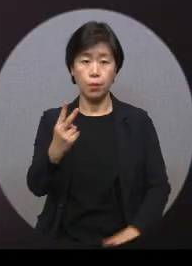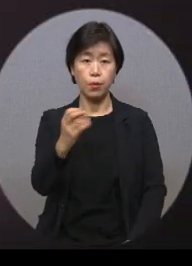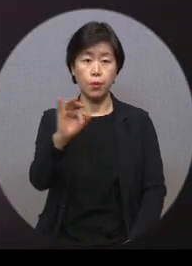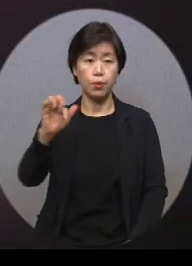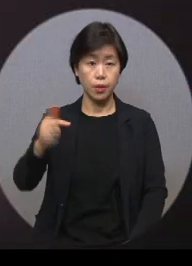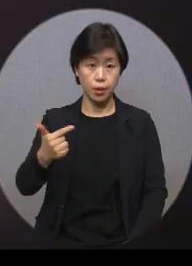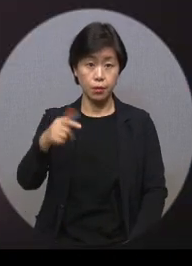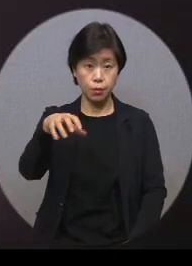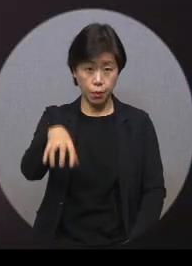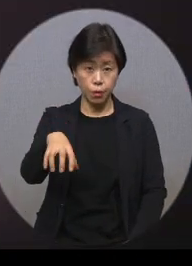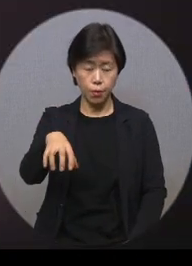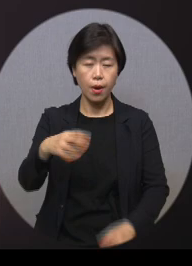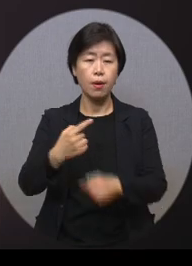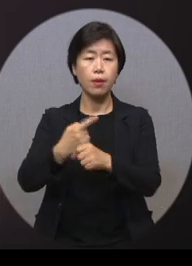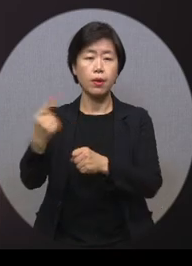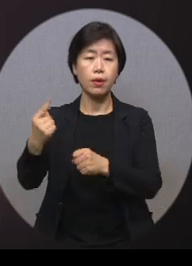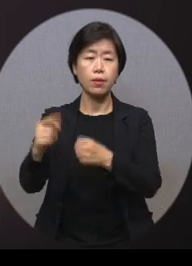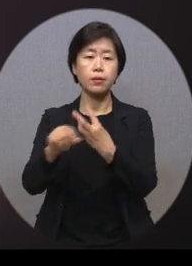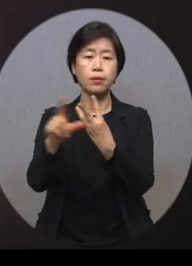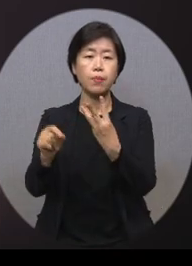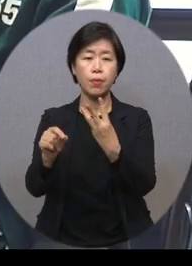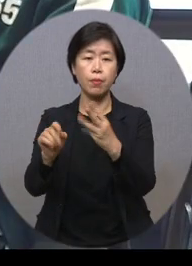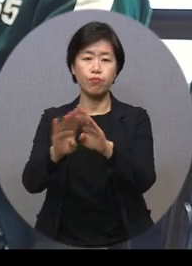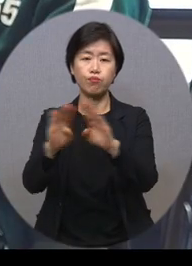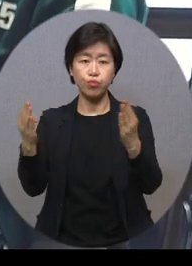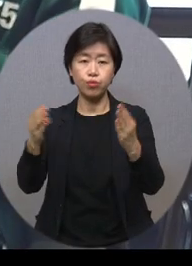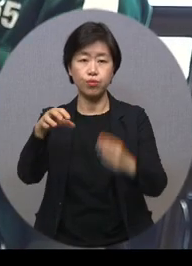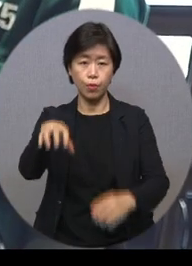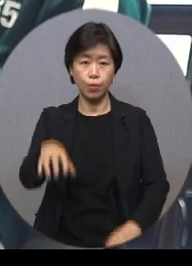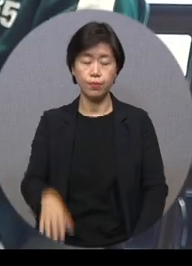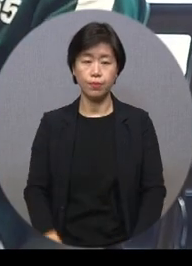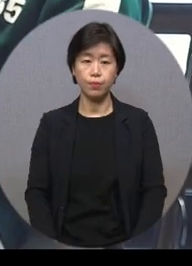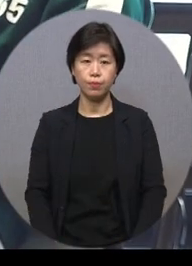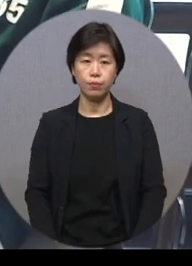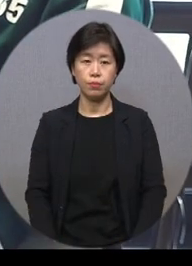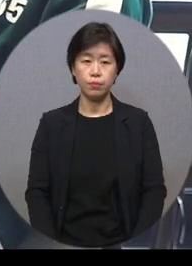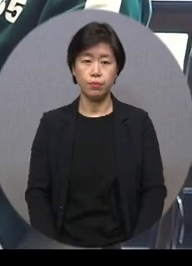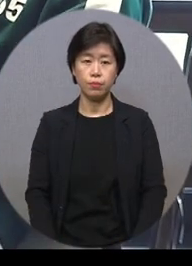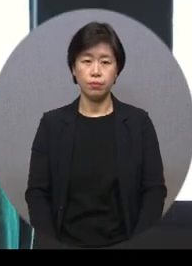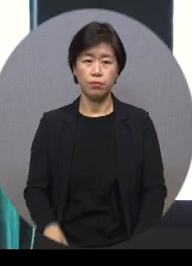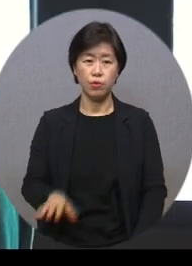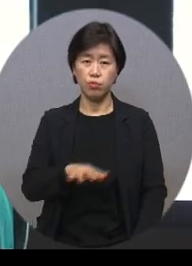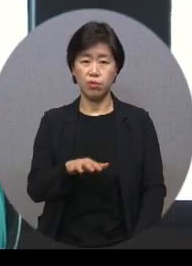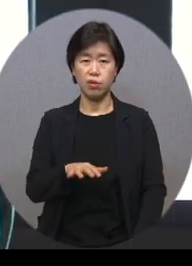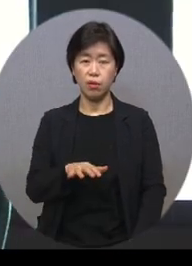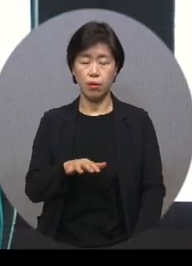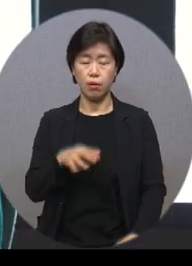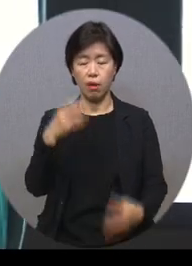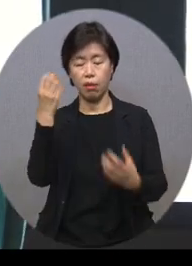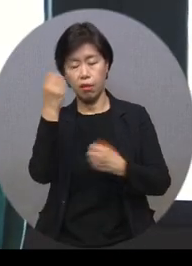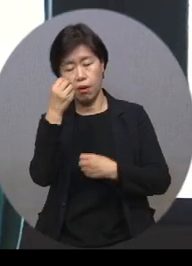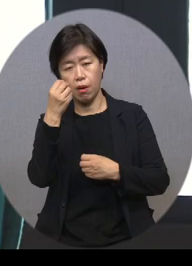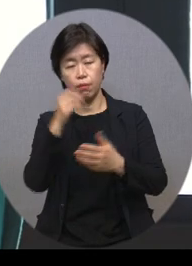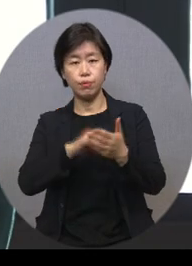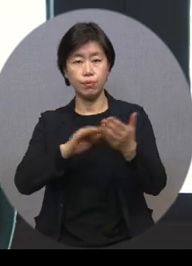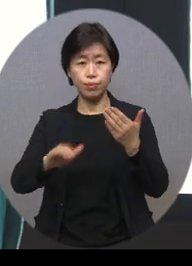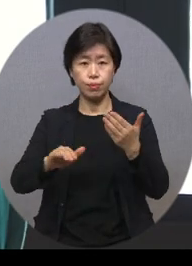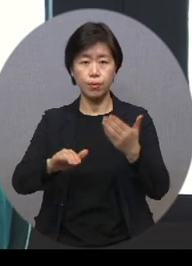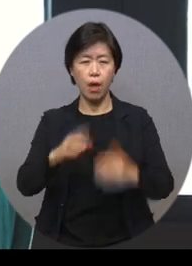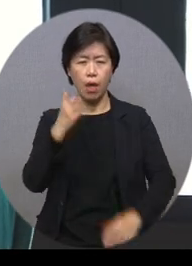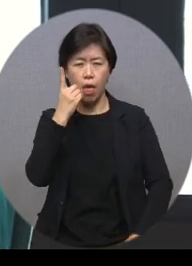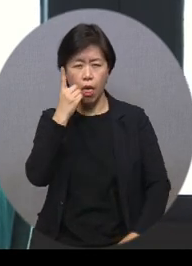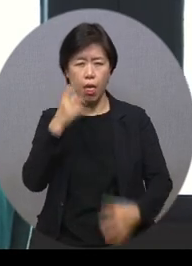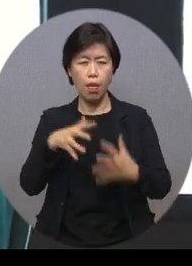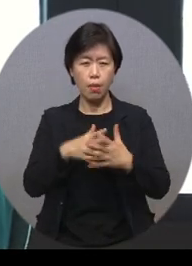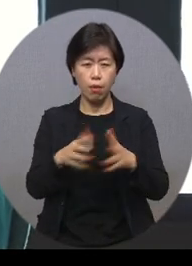내년 3월 오픈 예정인 골프장 회원권입니다. 아니 다 우리 기절시켜놓고 뭐 핸드폰, 지갑 다